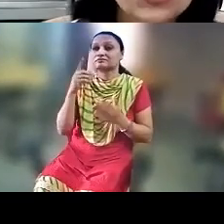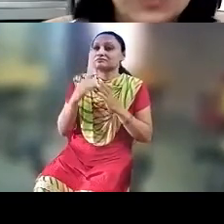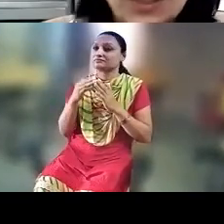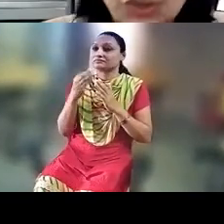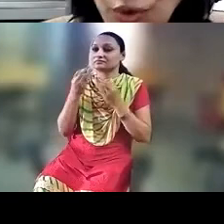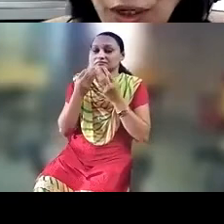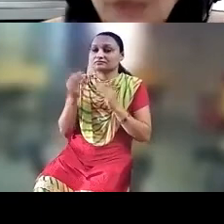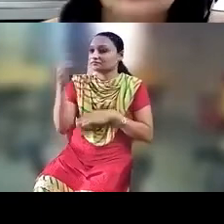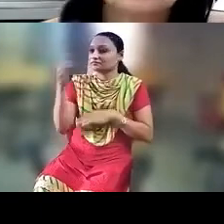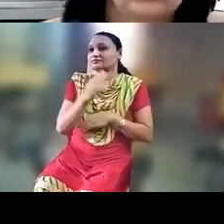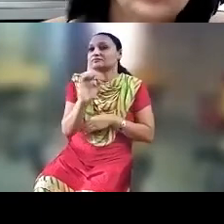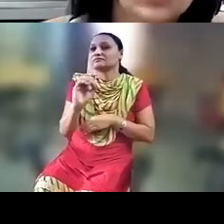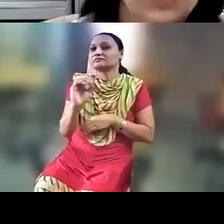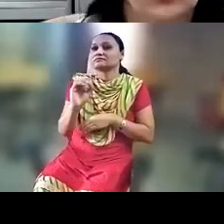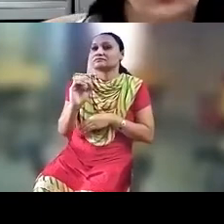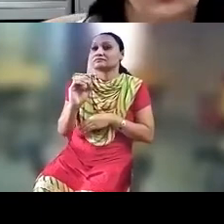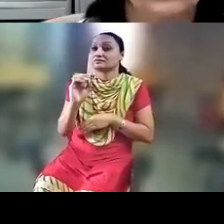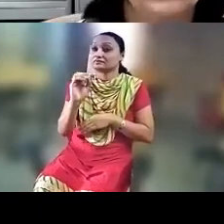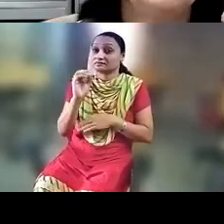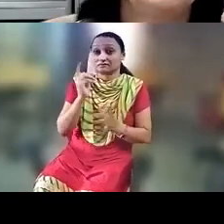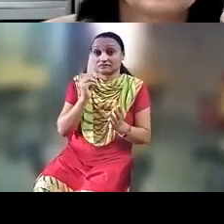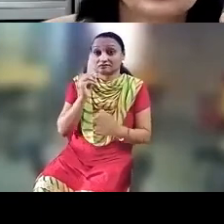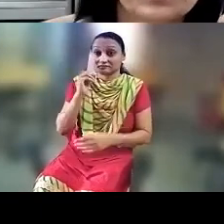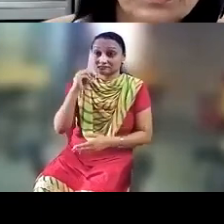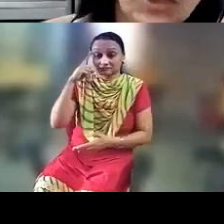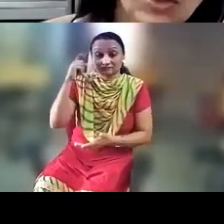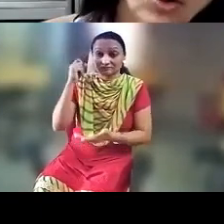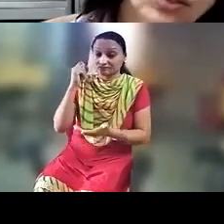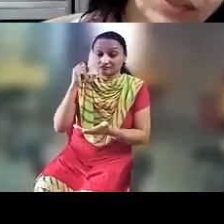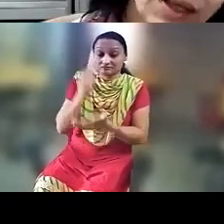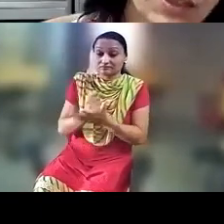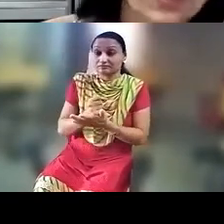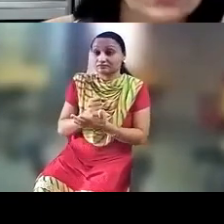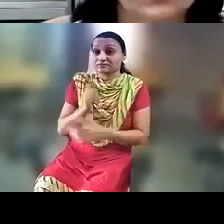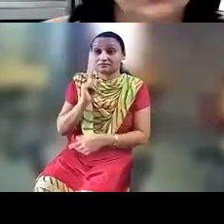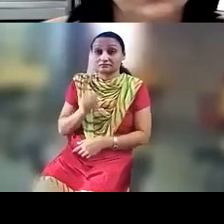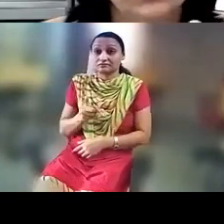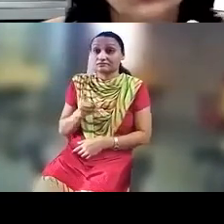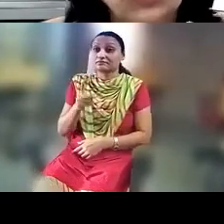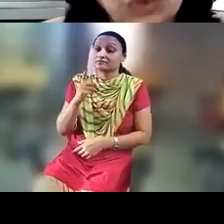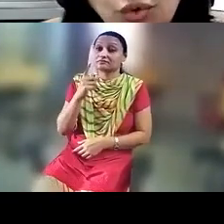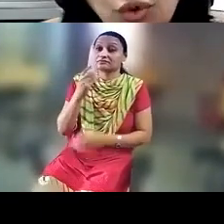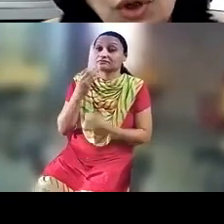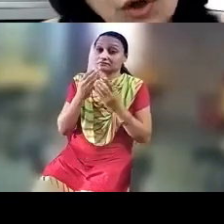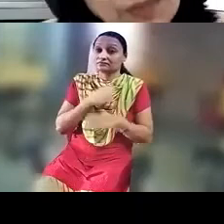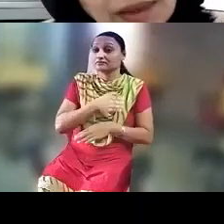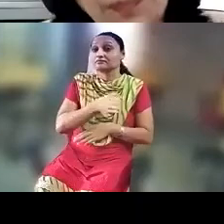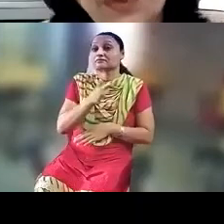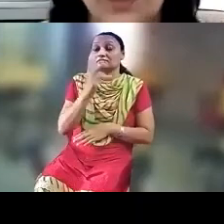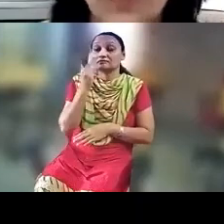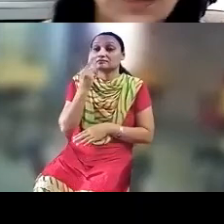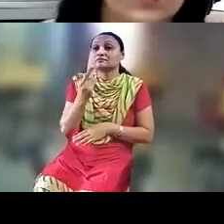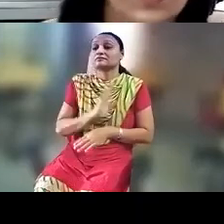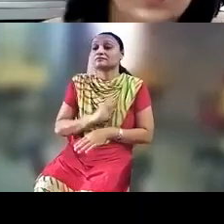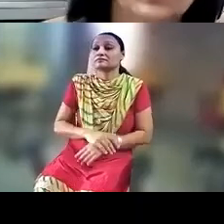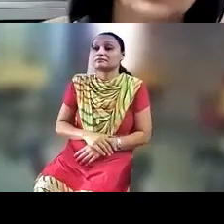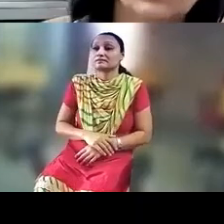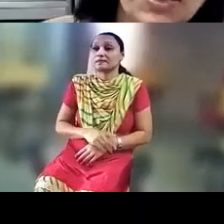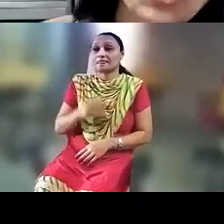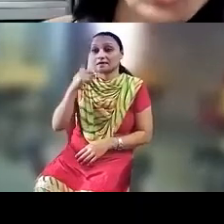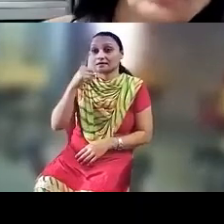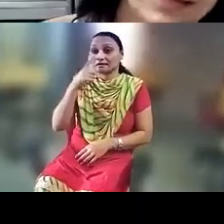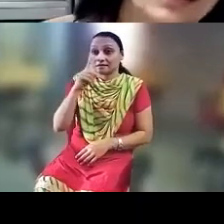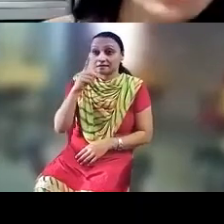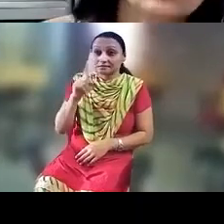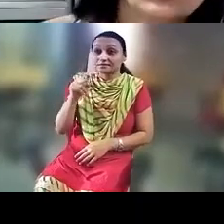ये जानना जरूरी है कि स्कूल में क्या चल रहा है। और साथ साथ स्कूल और माता पिता मिलकर के